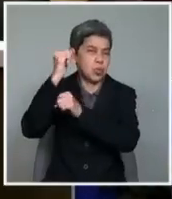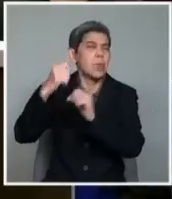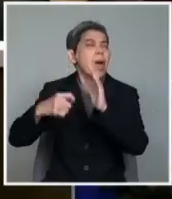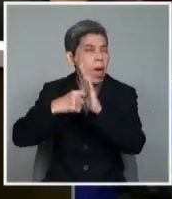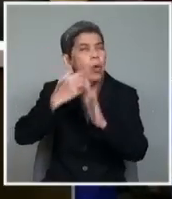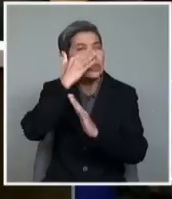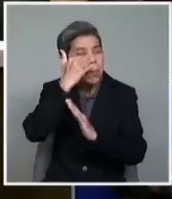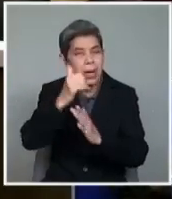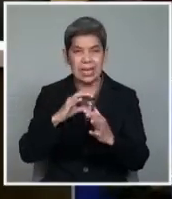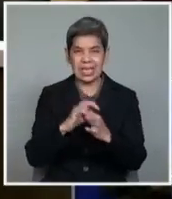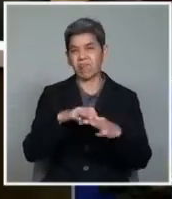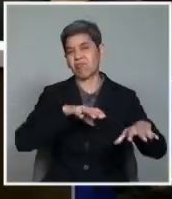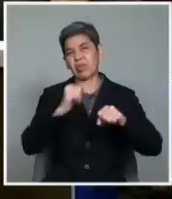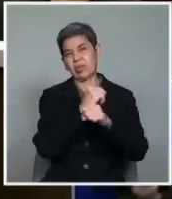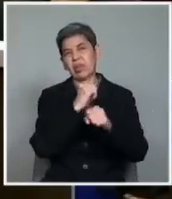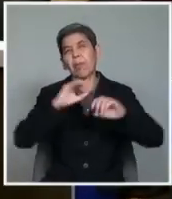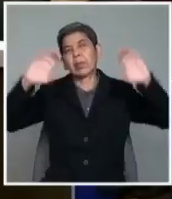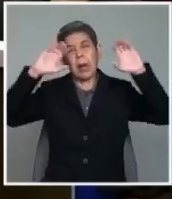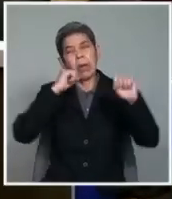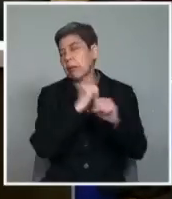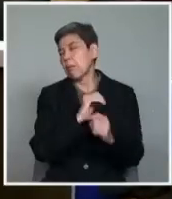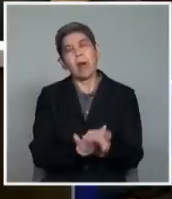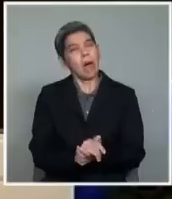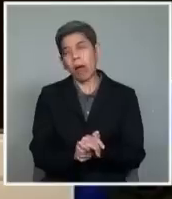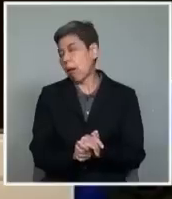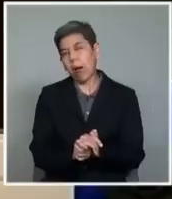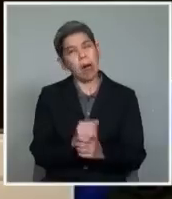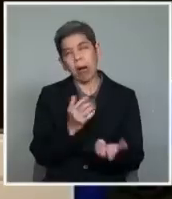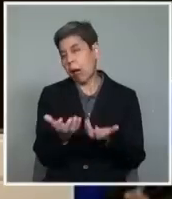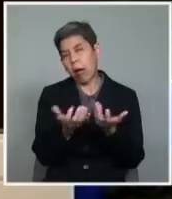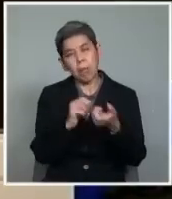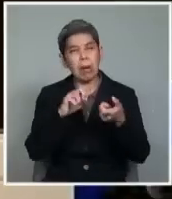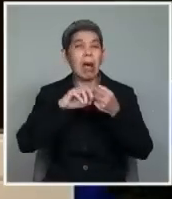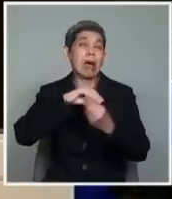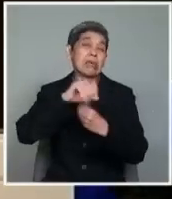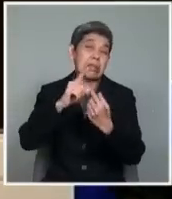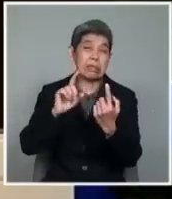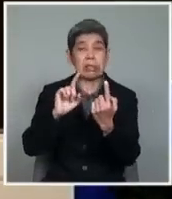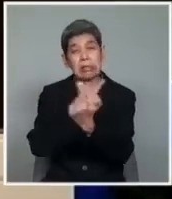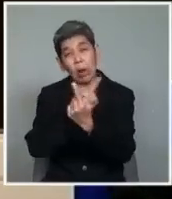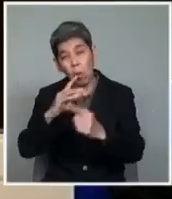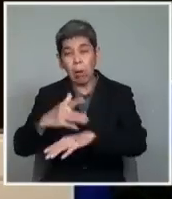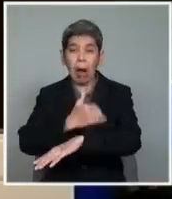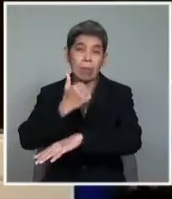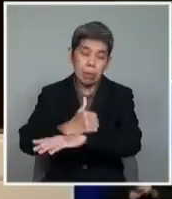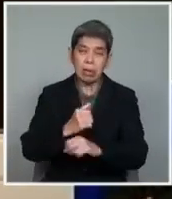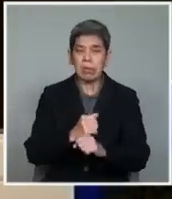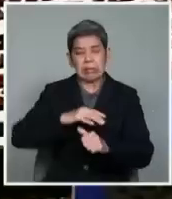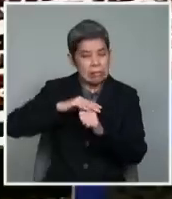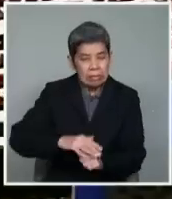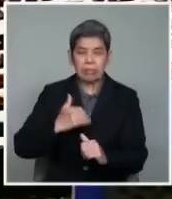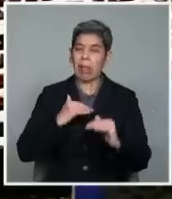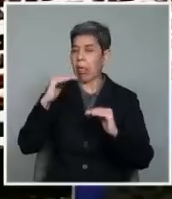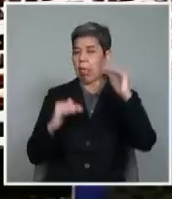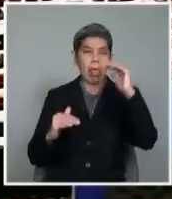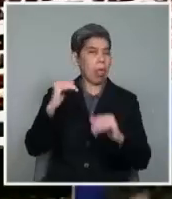าเกิดจากการบริหารงานที่ล้มเหลวของรัฐบาลทั้งปัญหาเศรษฐกิจสังคมการเมืองมีการเลือกปฏิบัติขาด